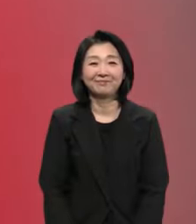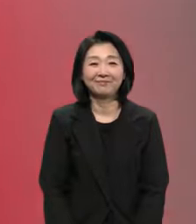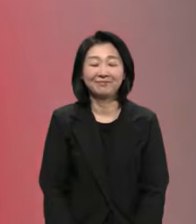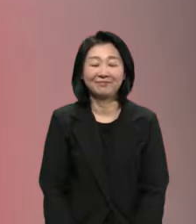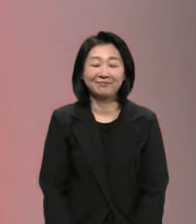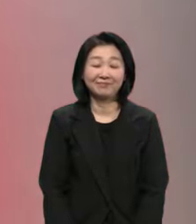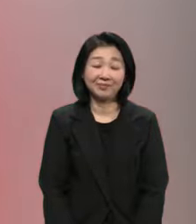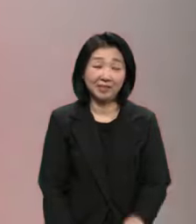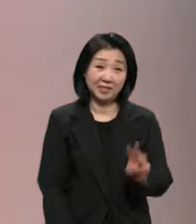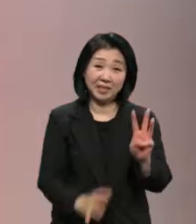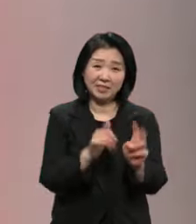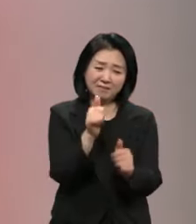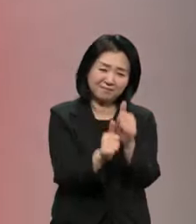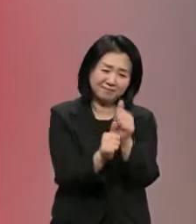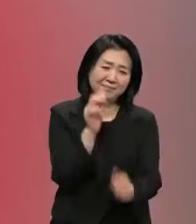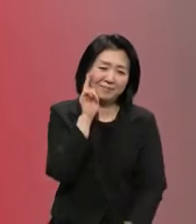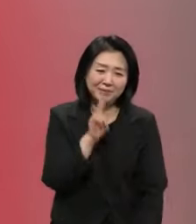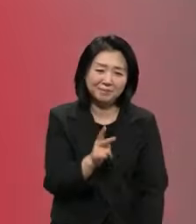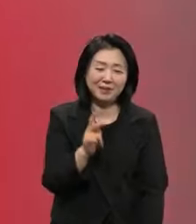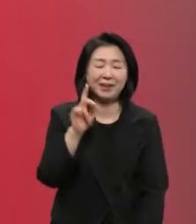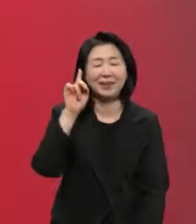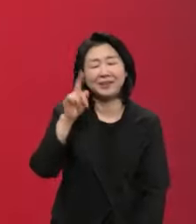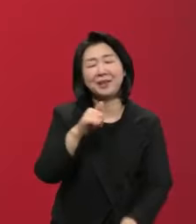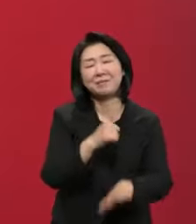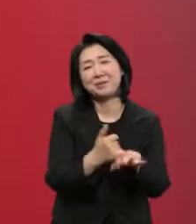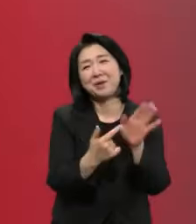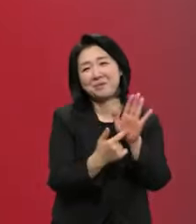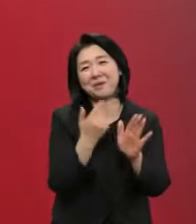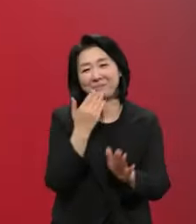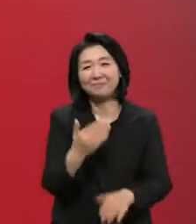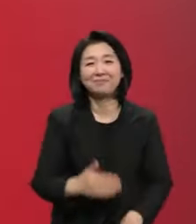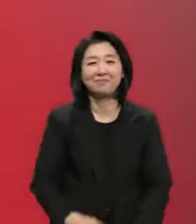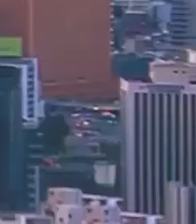치열한 3파전, 내일이면 결과를 알 수 있을 전망입니다.